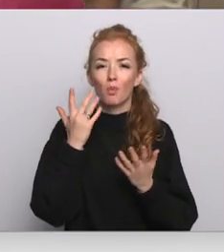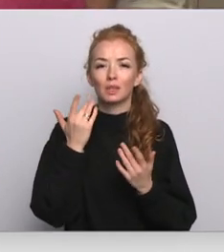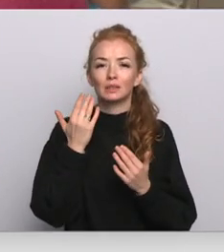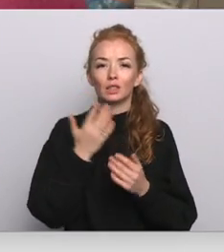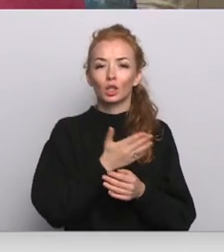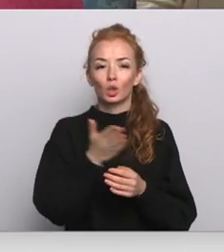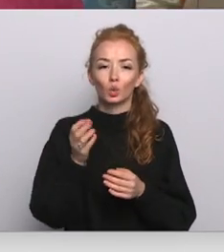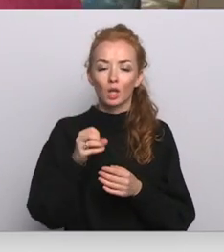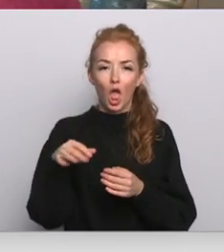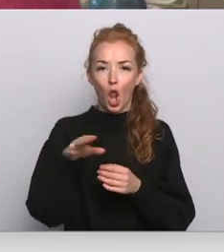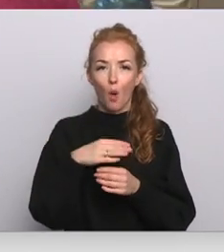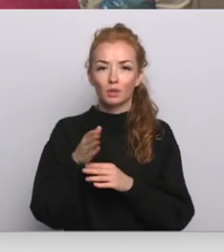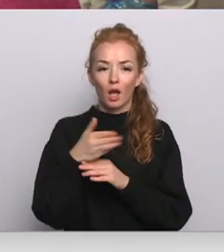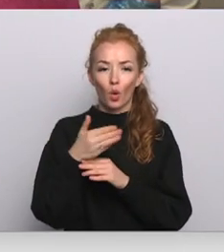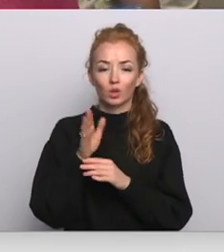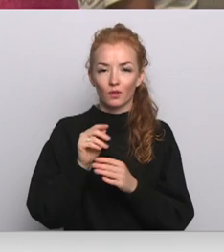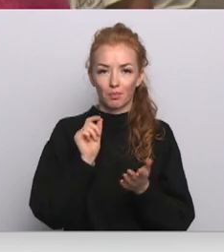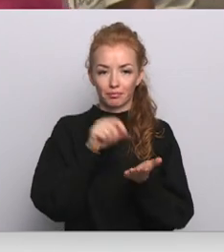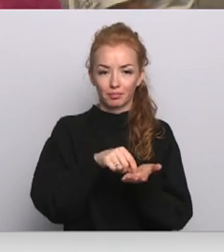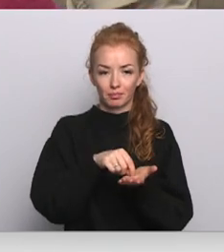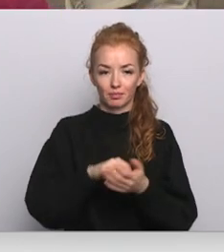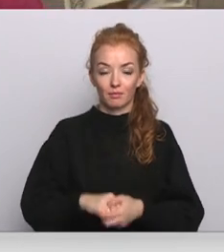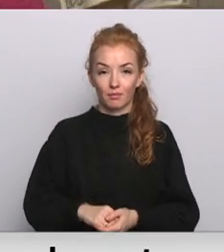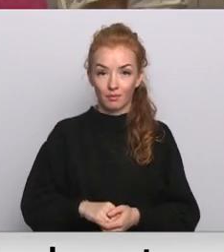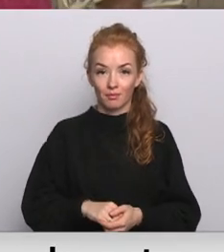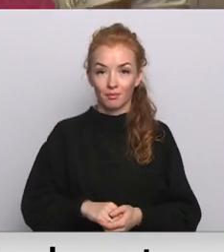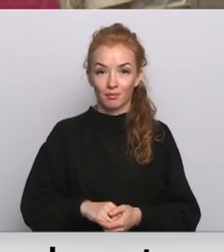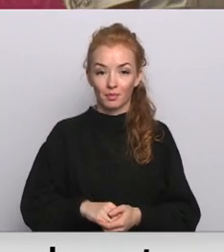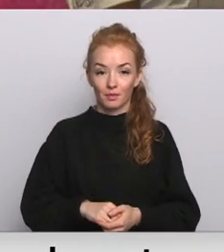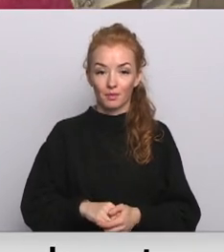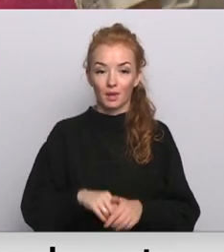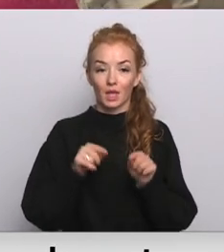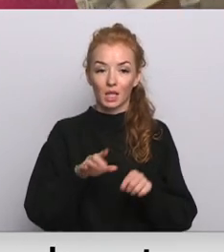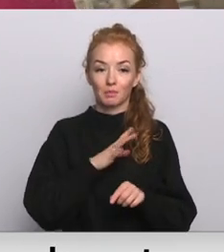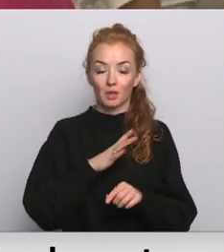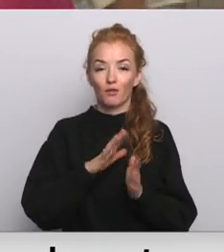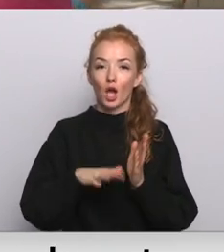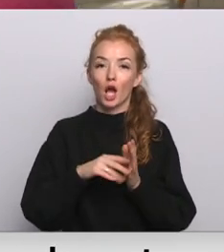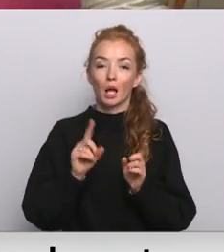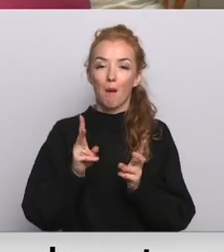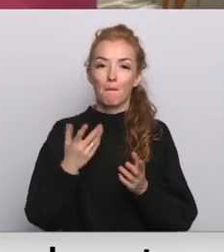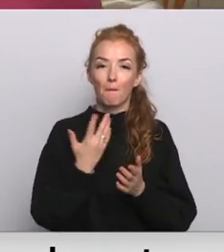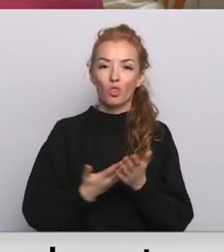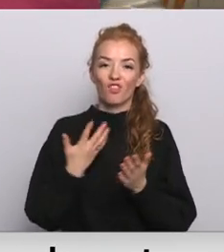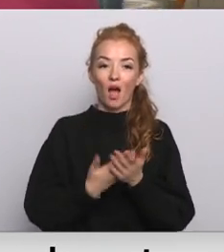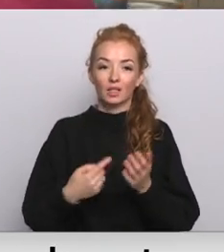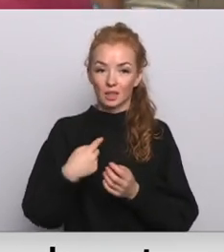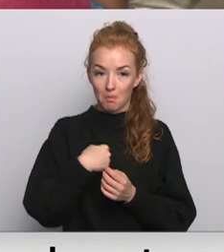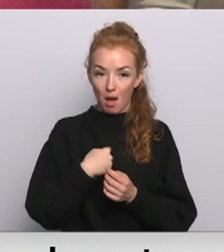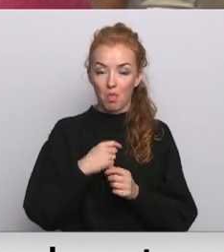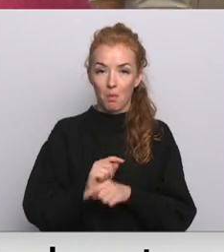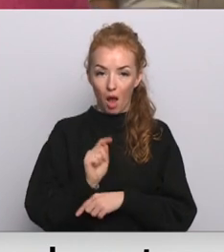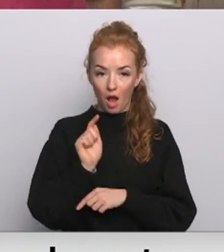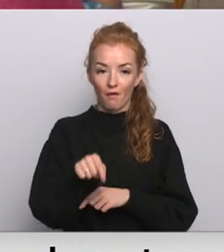karodziņus Eiropas kartē varēsiet iespraust. Un šis bija tagad tāds moto, kas tiešām man lika